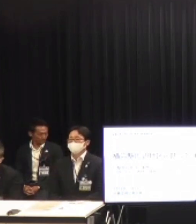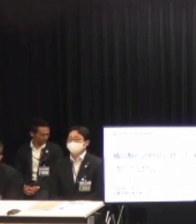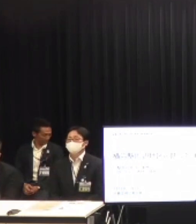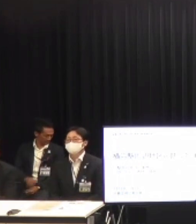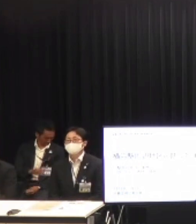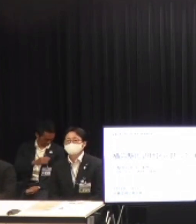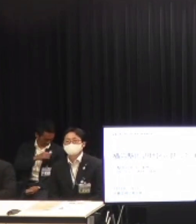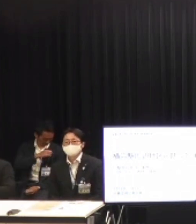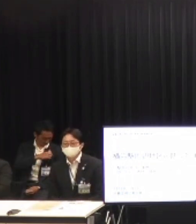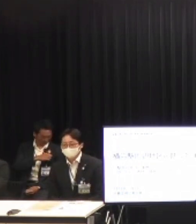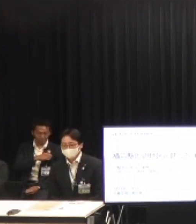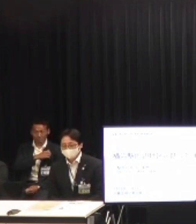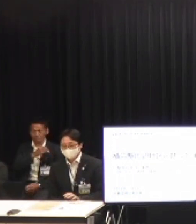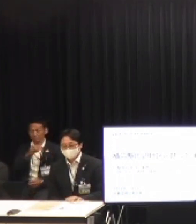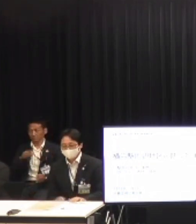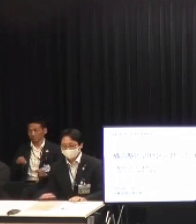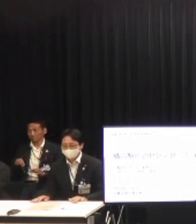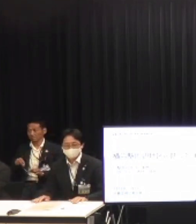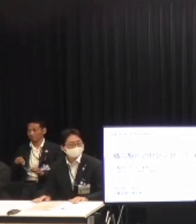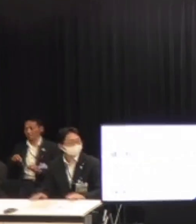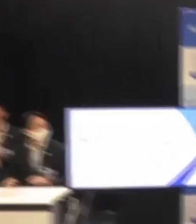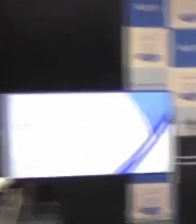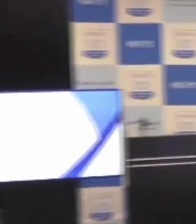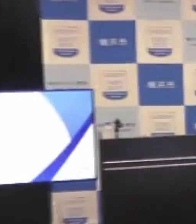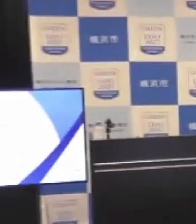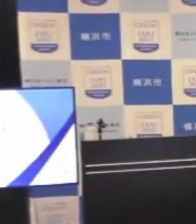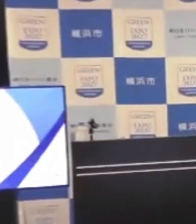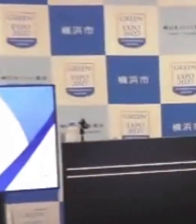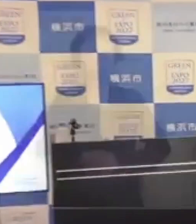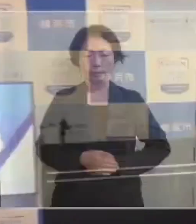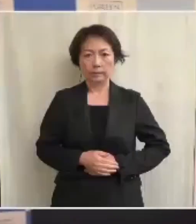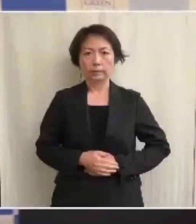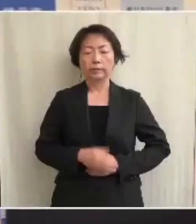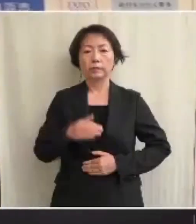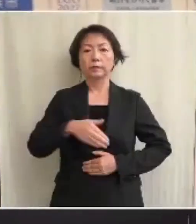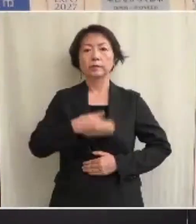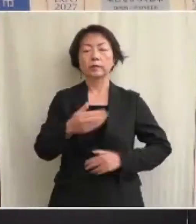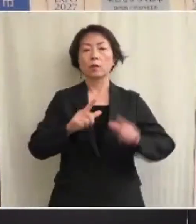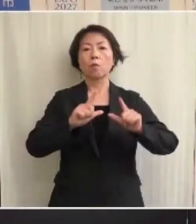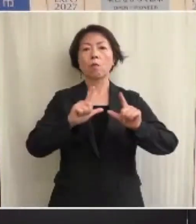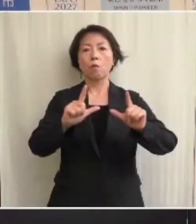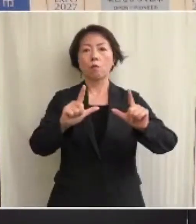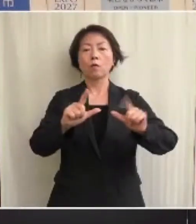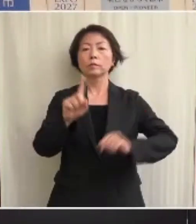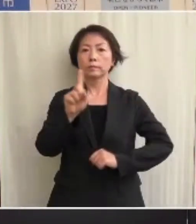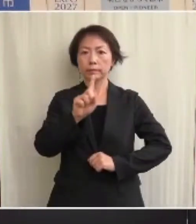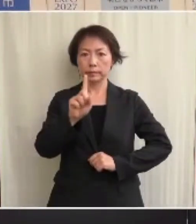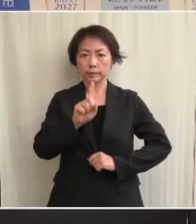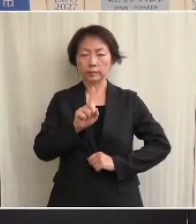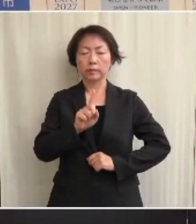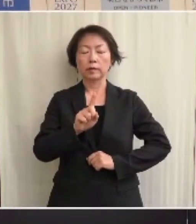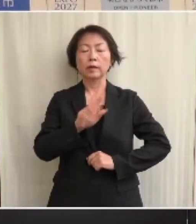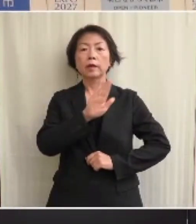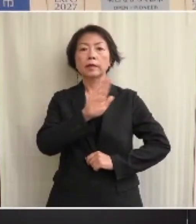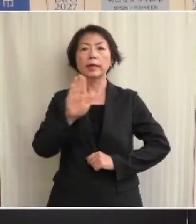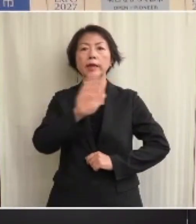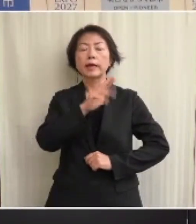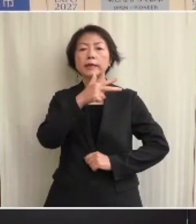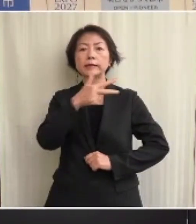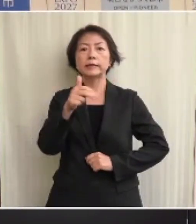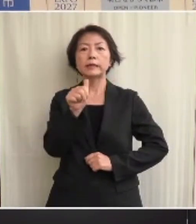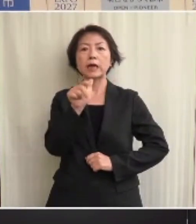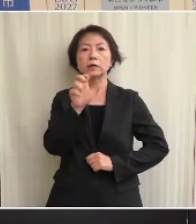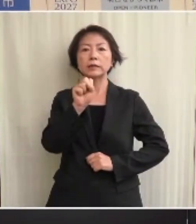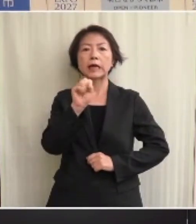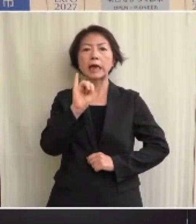はい、それでは続けてよろしくお願いします。 はい、続いてご報告するのが、デジタルサイネージを活